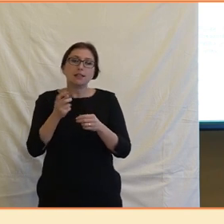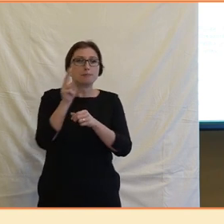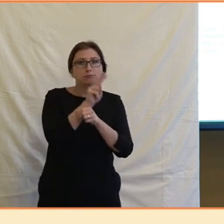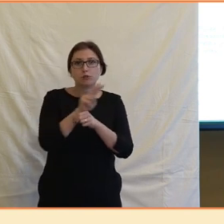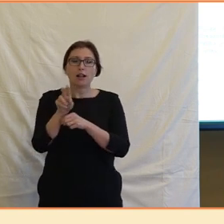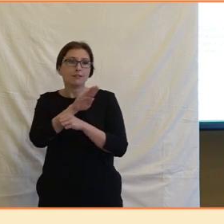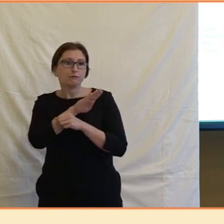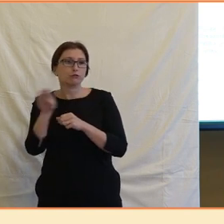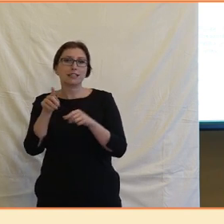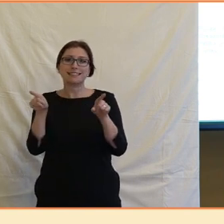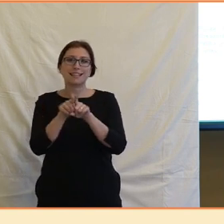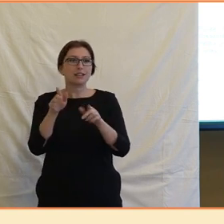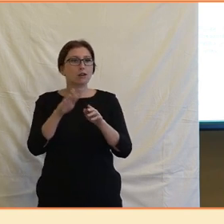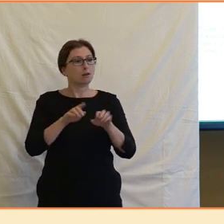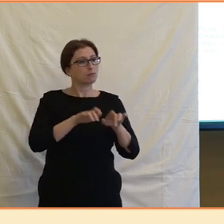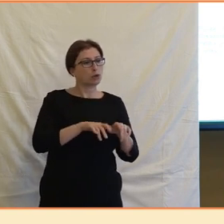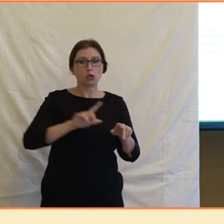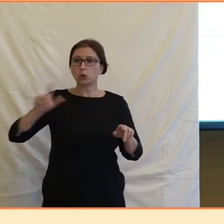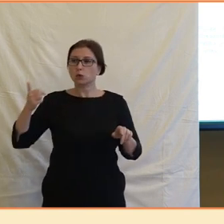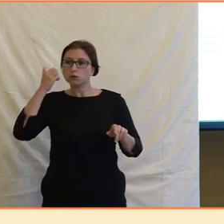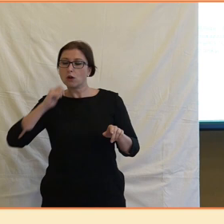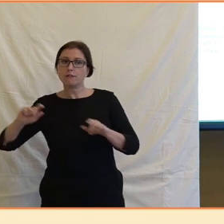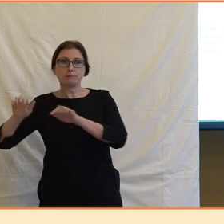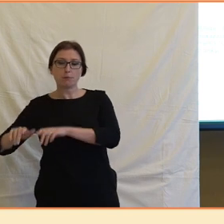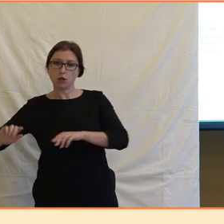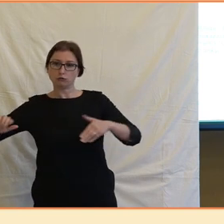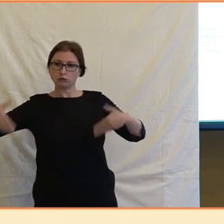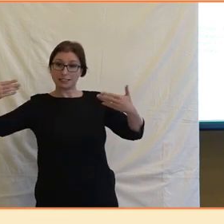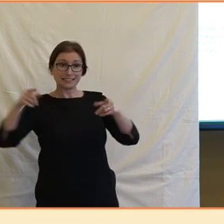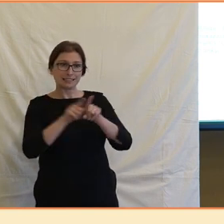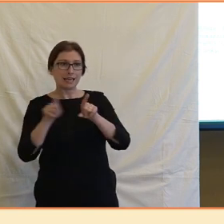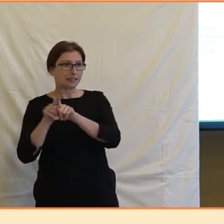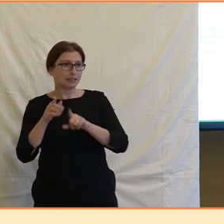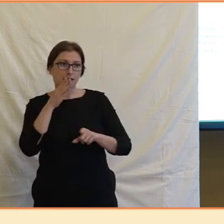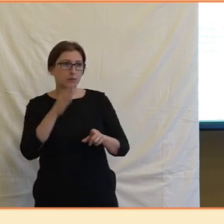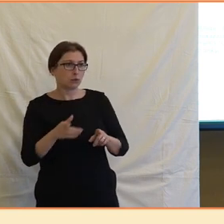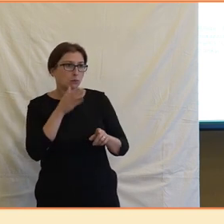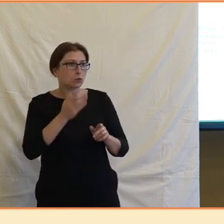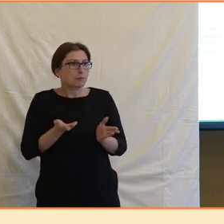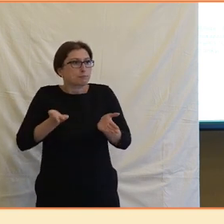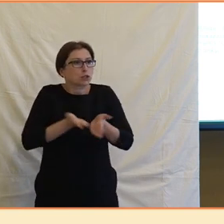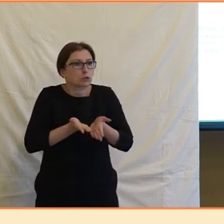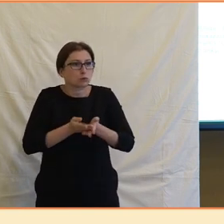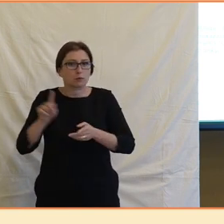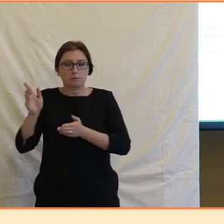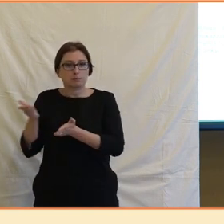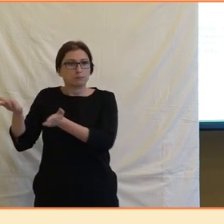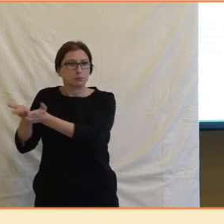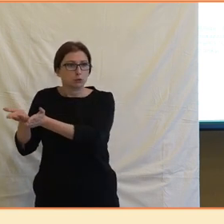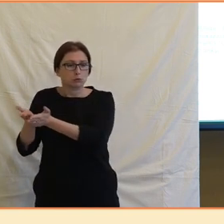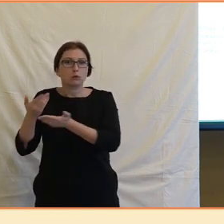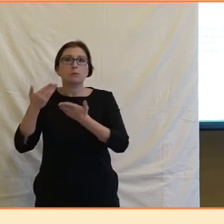všichni viděli stejný obsah. V oblasti digitálního světa a